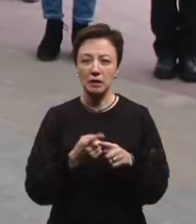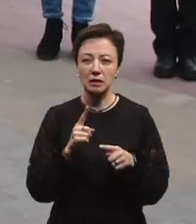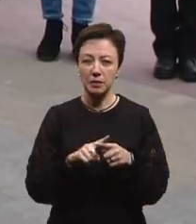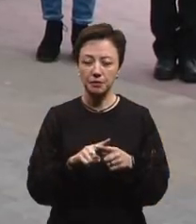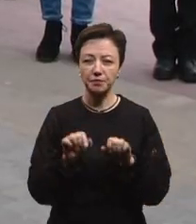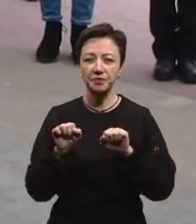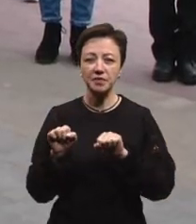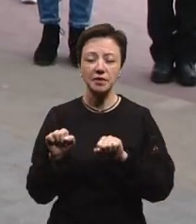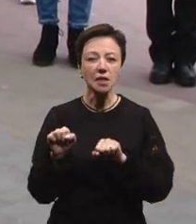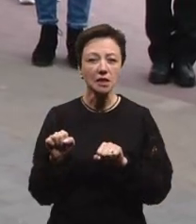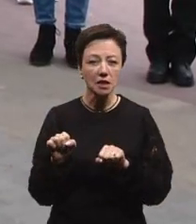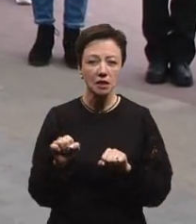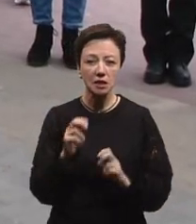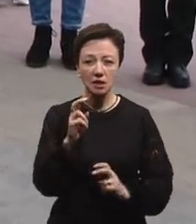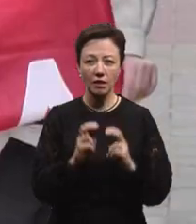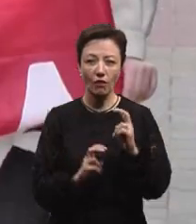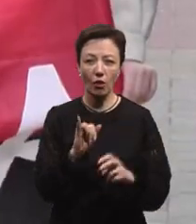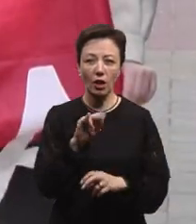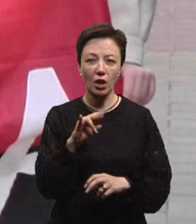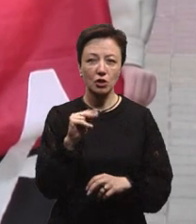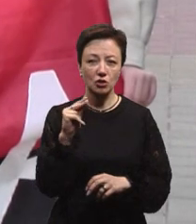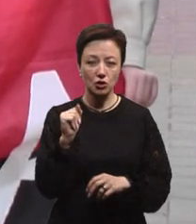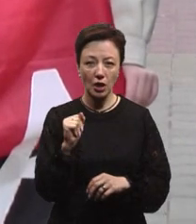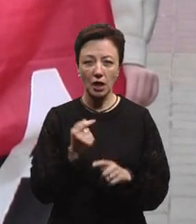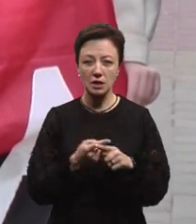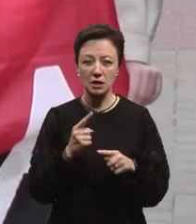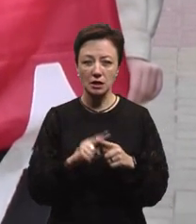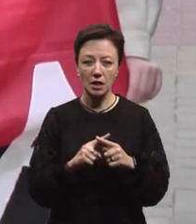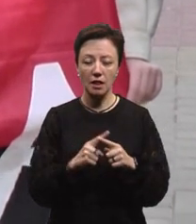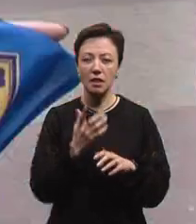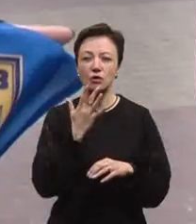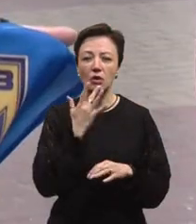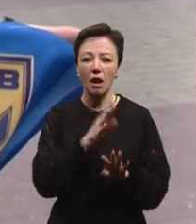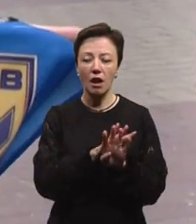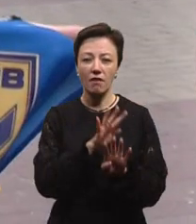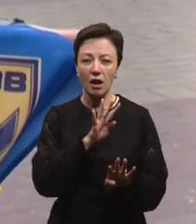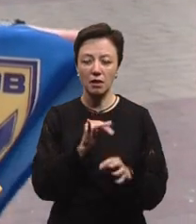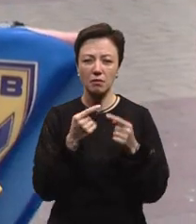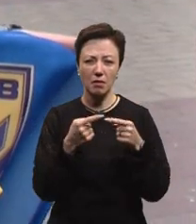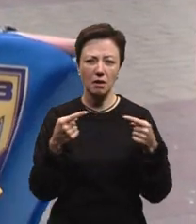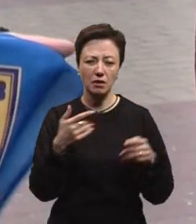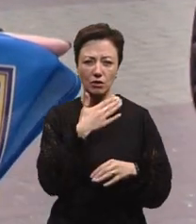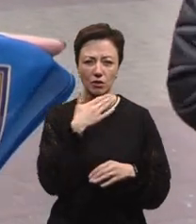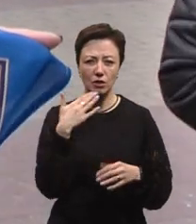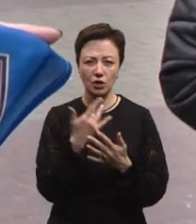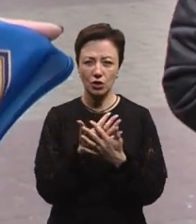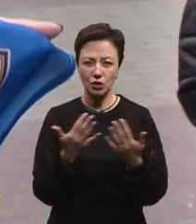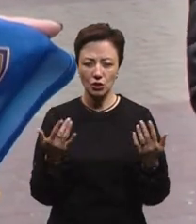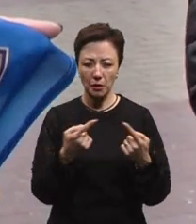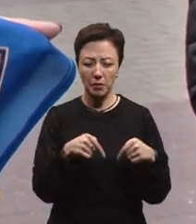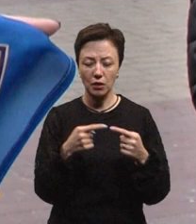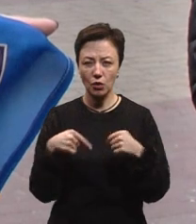Захисники заводу Ілліча це Національна гвардія і багато інших підрозділів